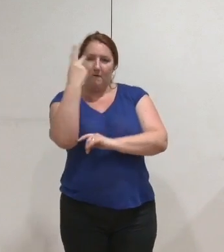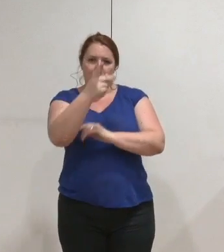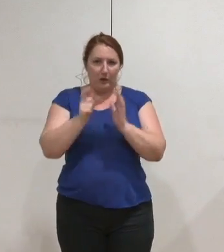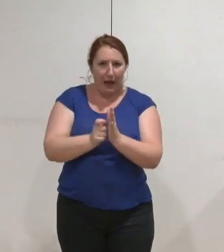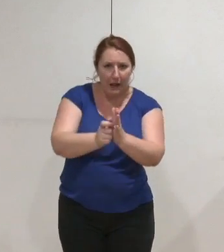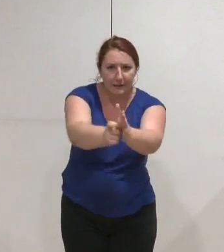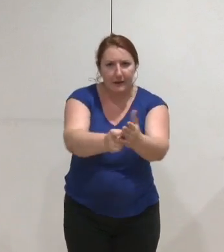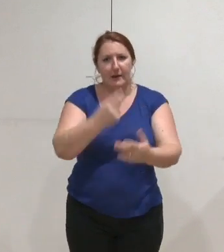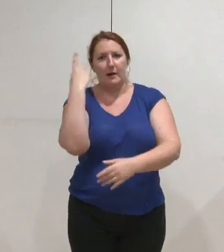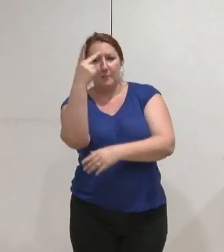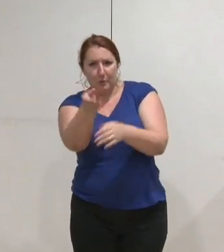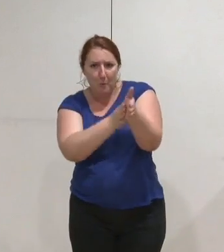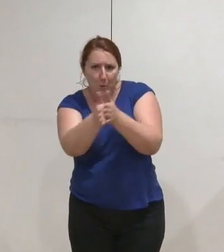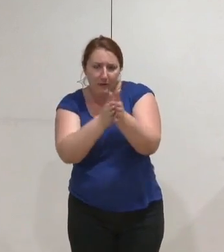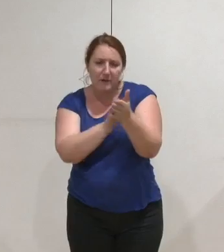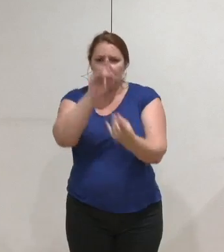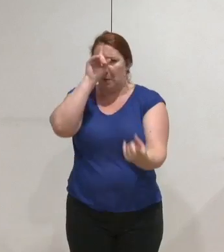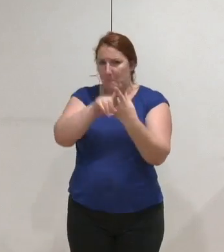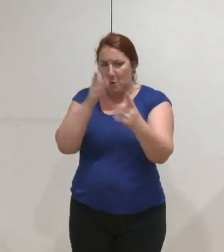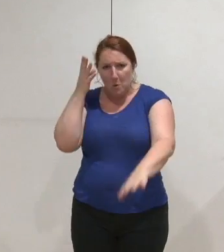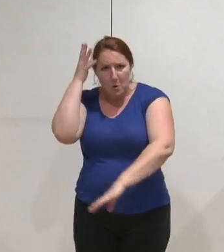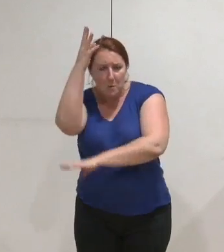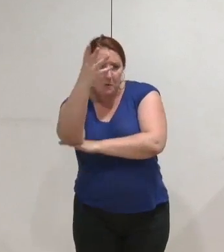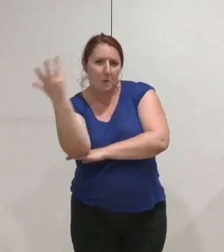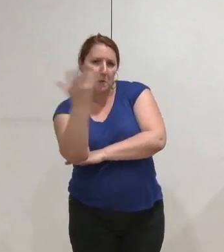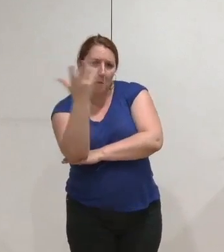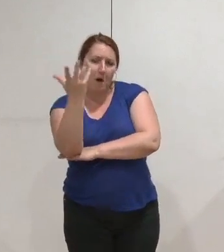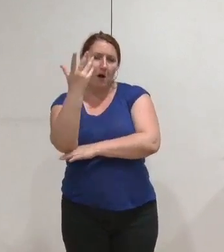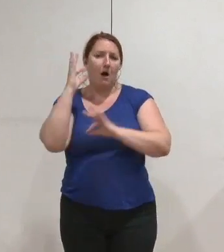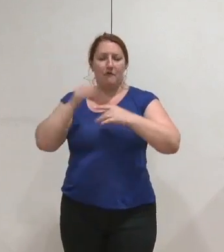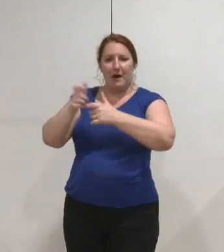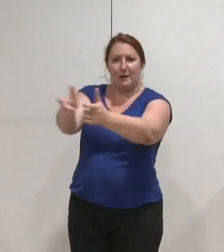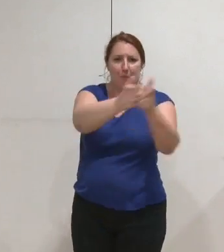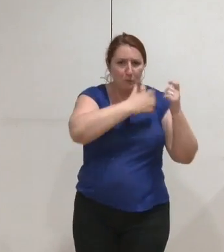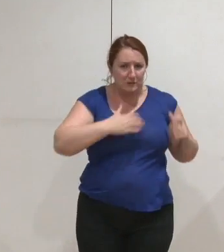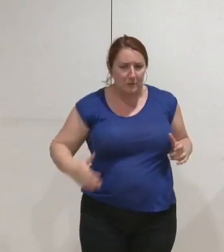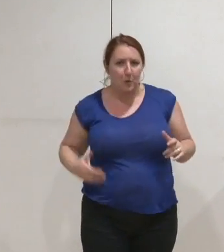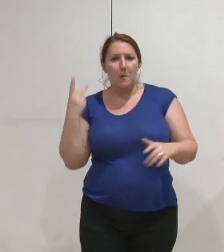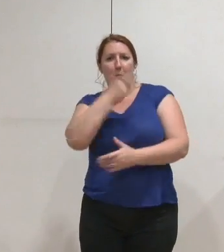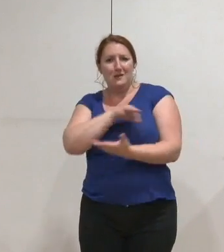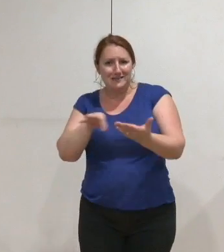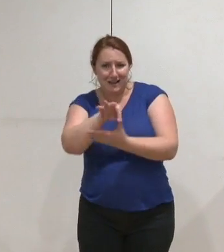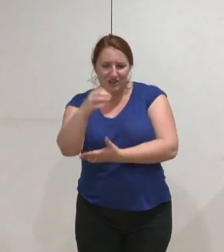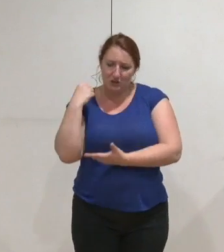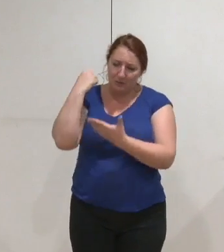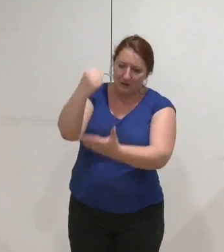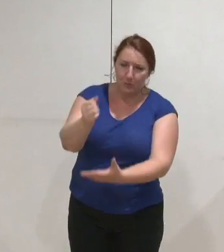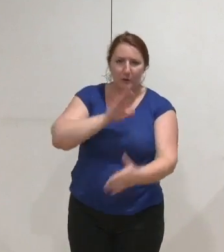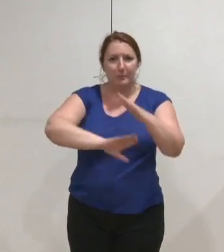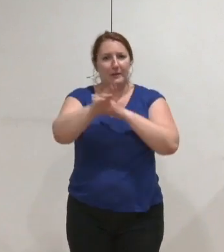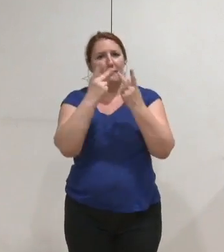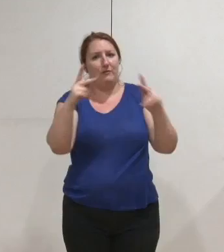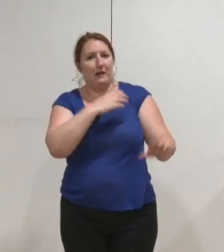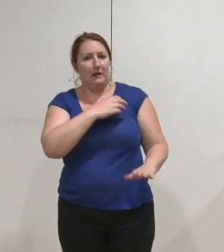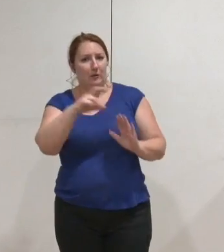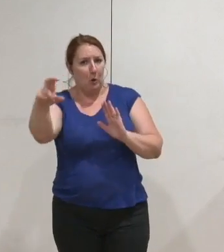vos intentions sur la gestion des équipements municipaux votre stratégie de patrimoine au niveau de la ville de Grenoble des